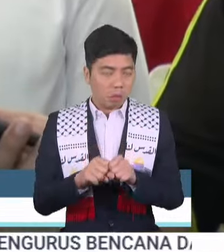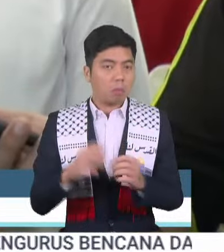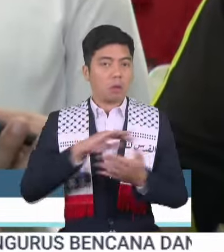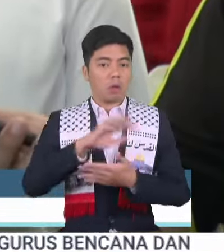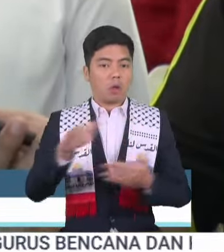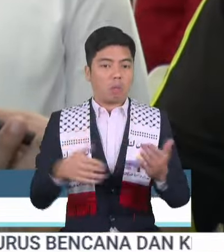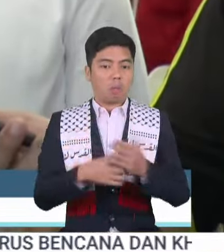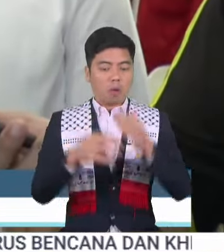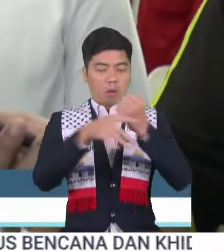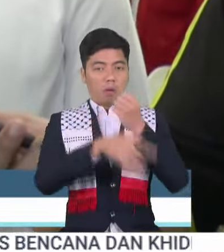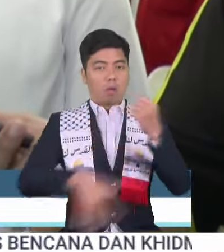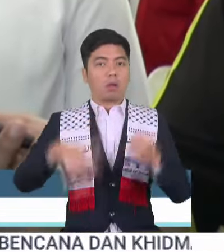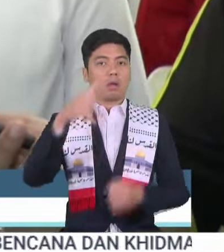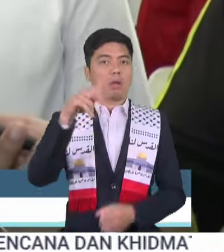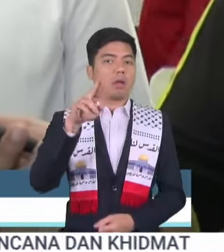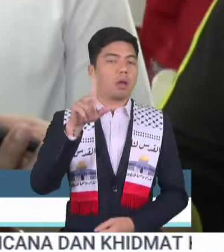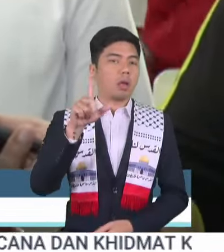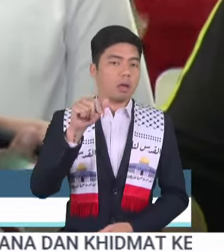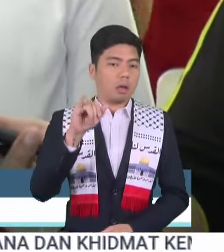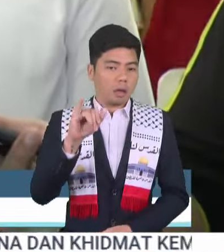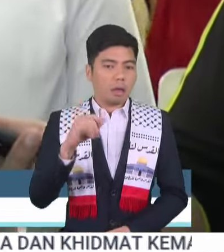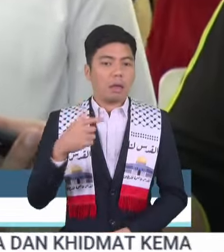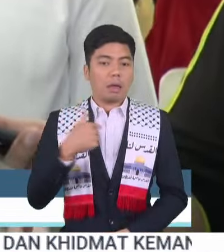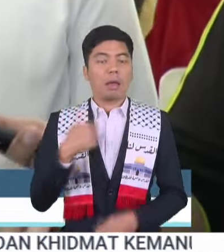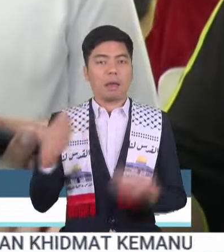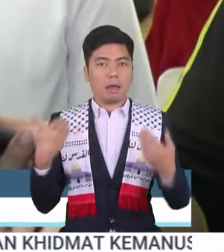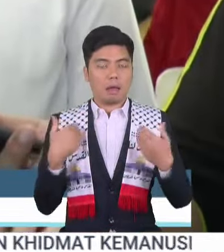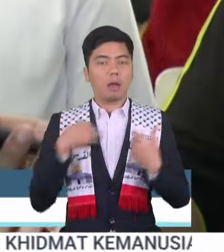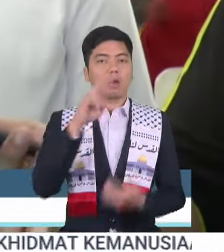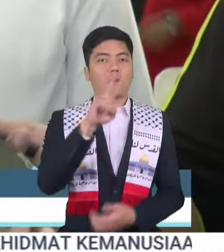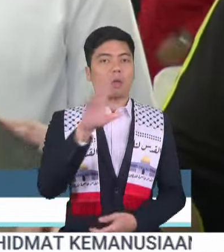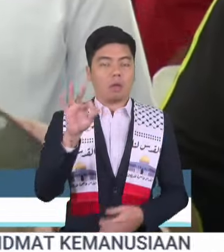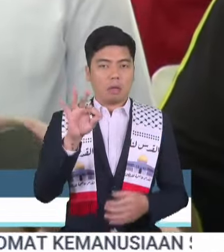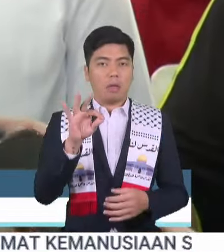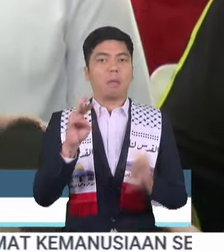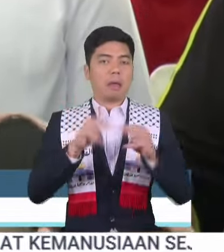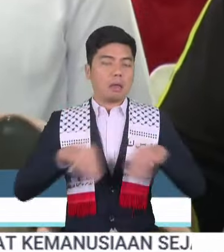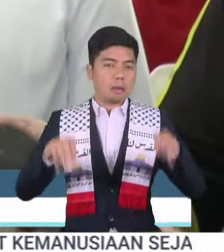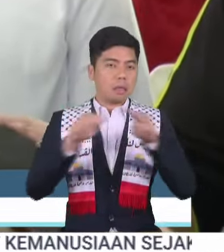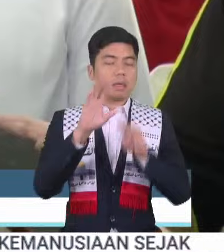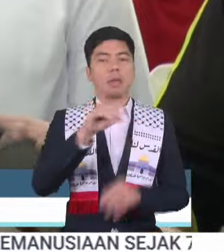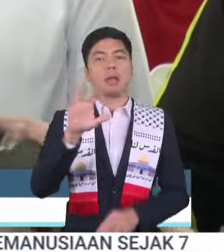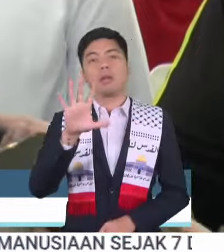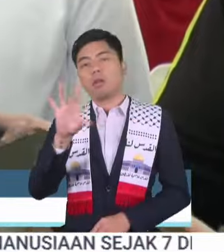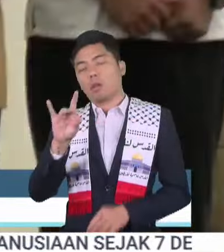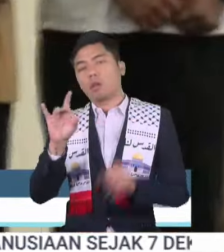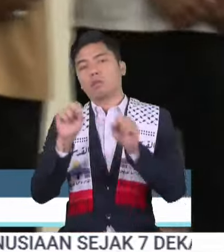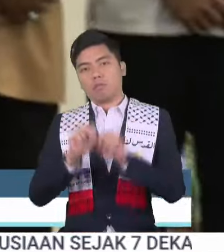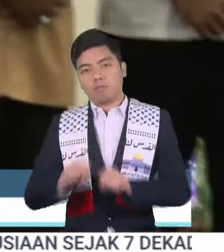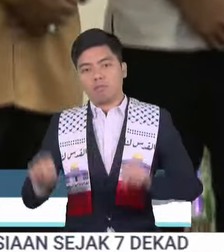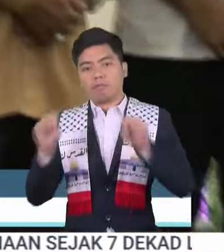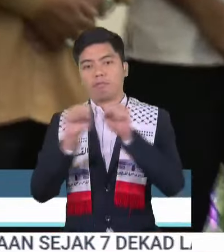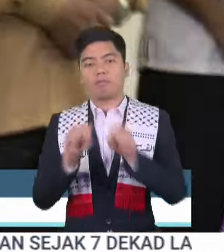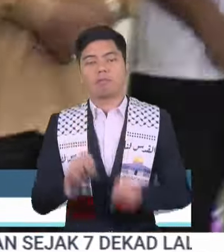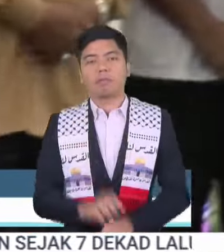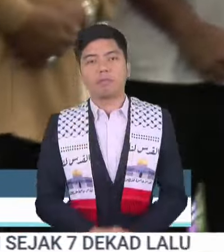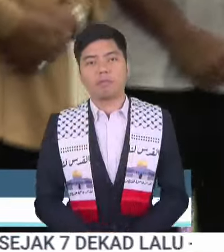di bawah kawasan Parlimen Kulai, saya mempunyai 29 buah masjid dan juga 58 buah surau.